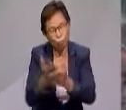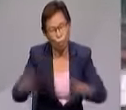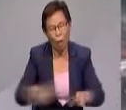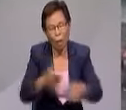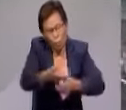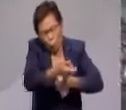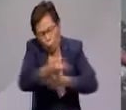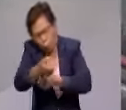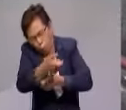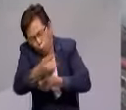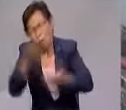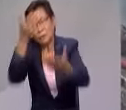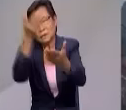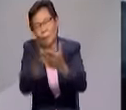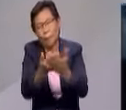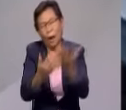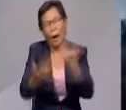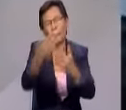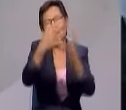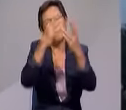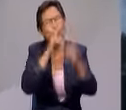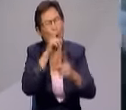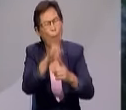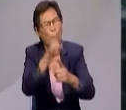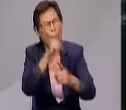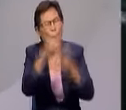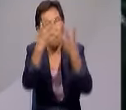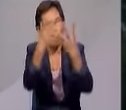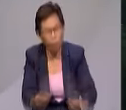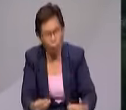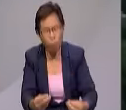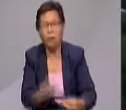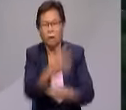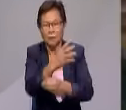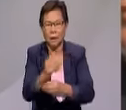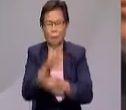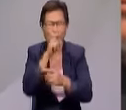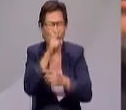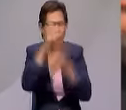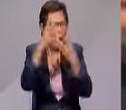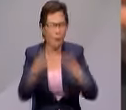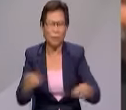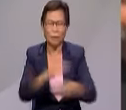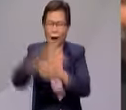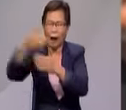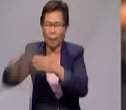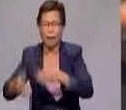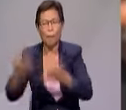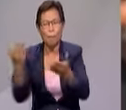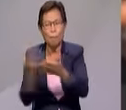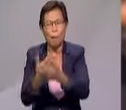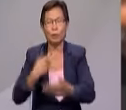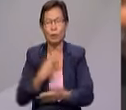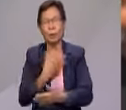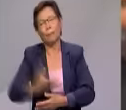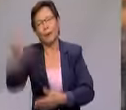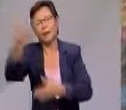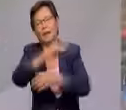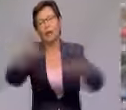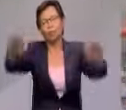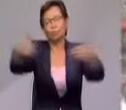pemadaman sehingga api benar-benar berjaya dipadam dan selesai, baru kita akan balik dan tutup operasi